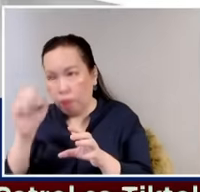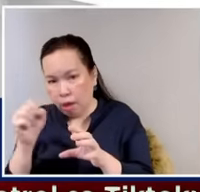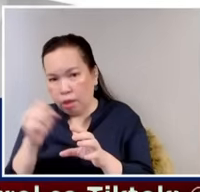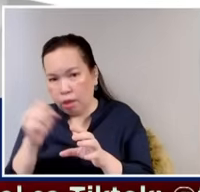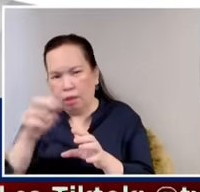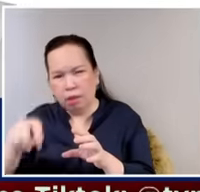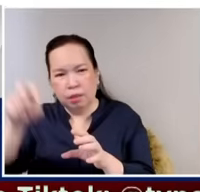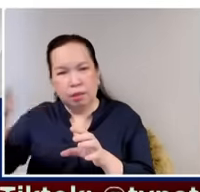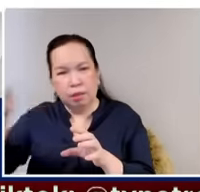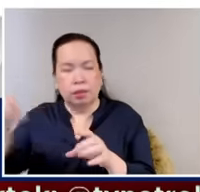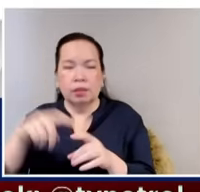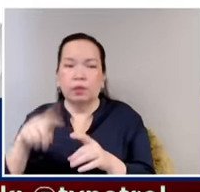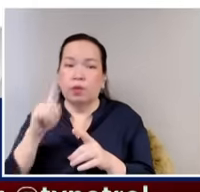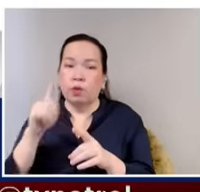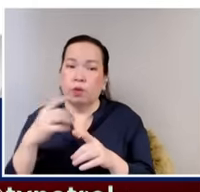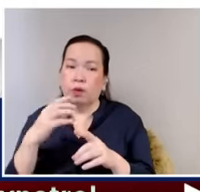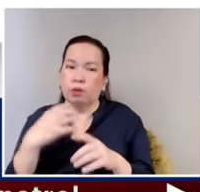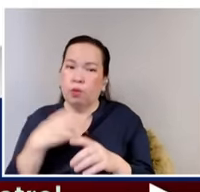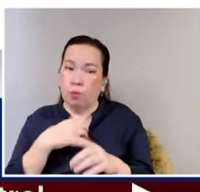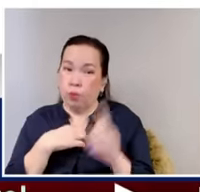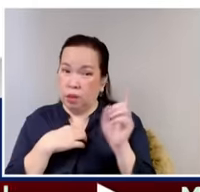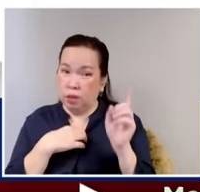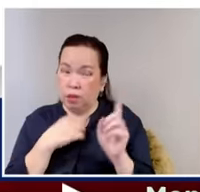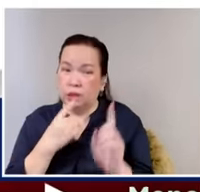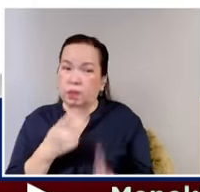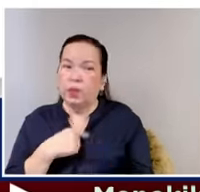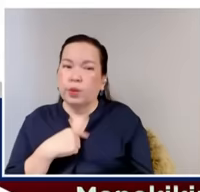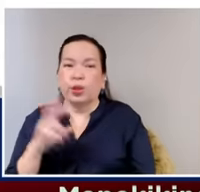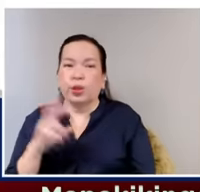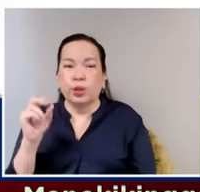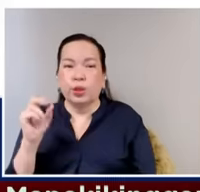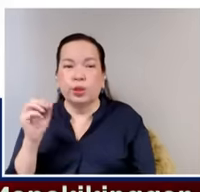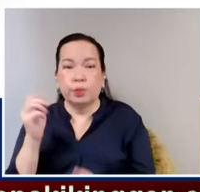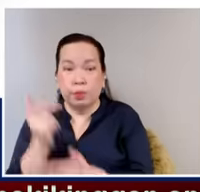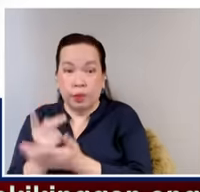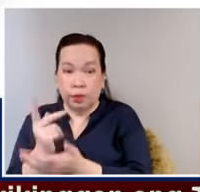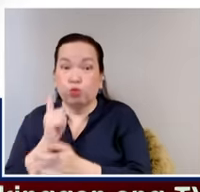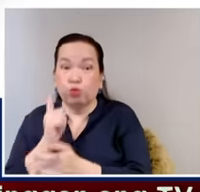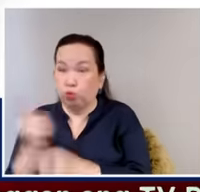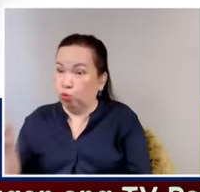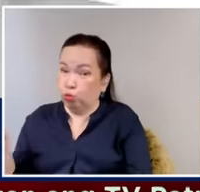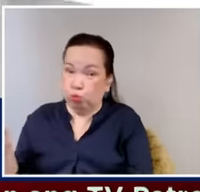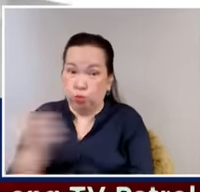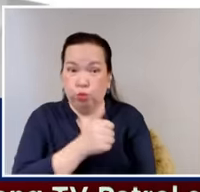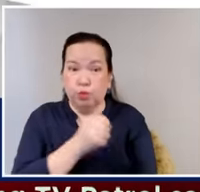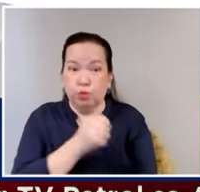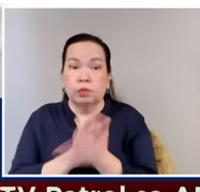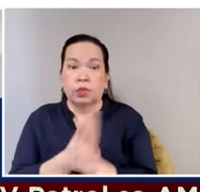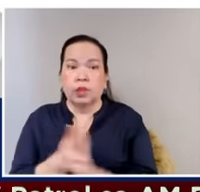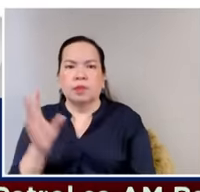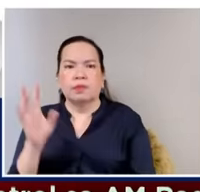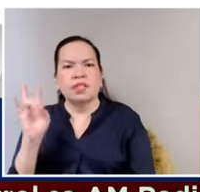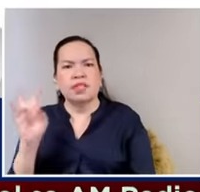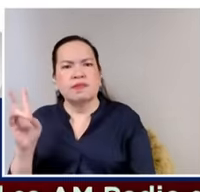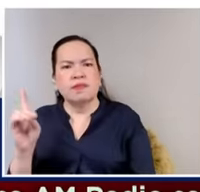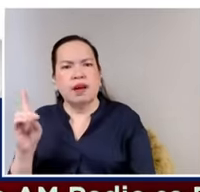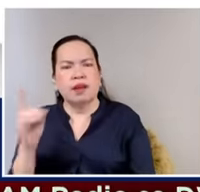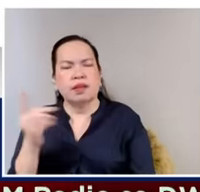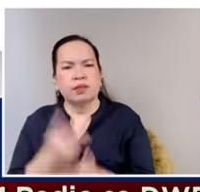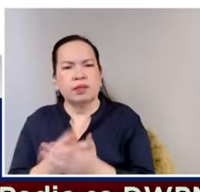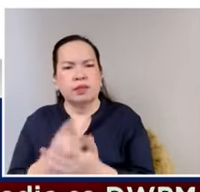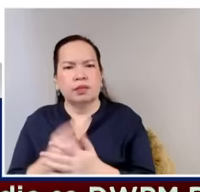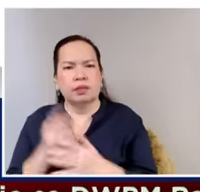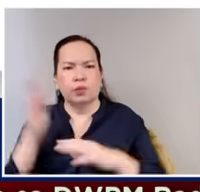ang nakasanayang 30 pesos na end-to-end fare ng PNR, mapapamahal ng 71 pesos, bagay na ikinabahala ng